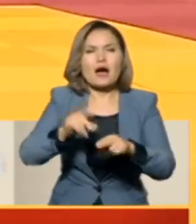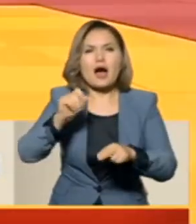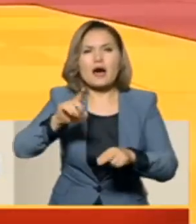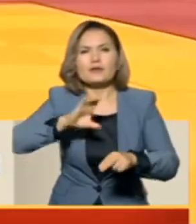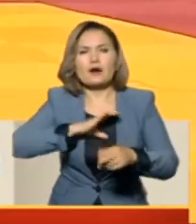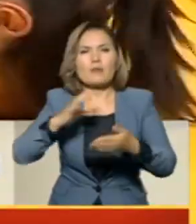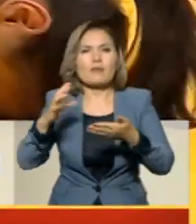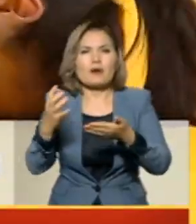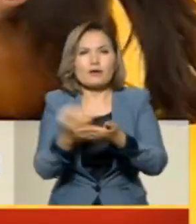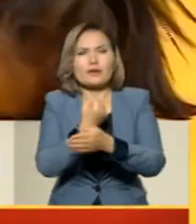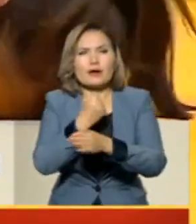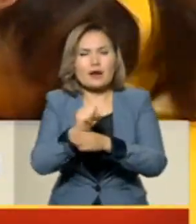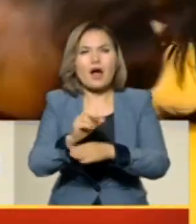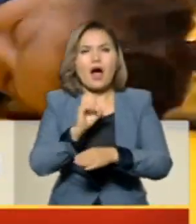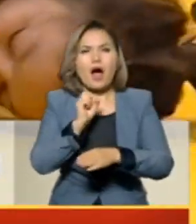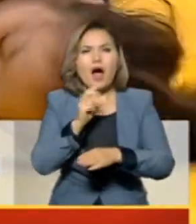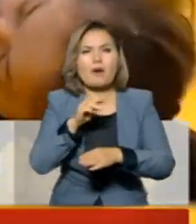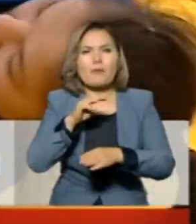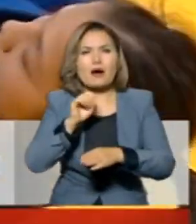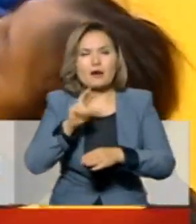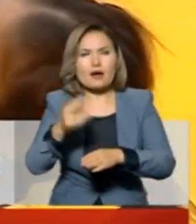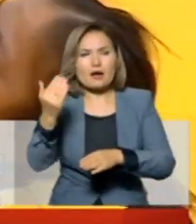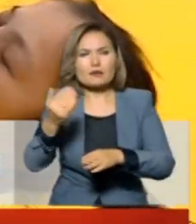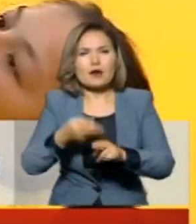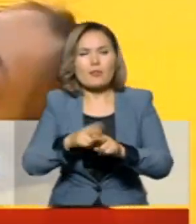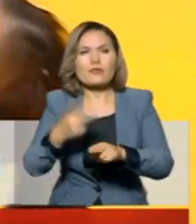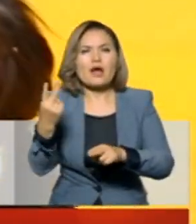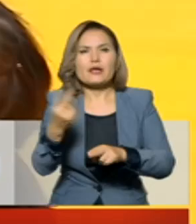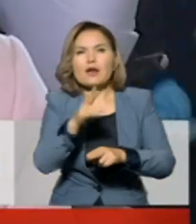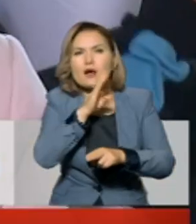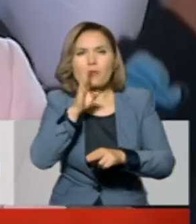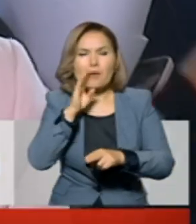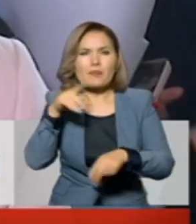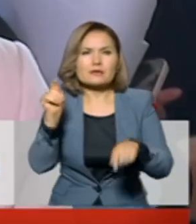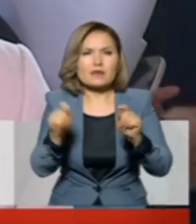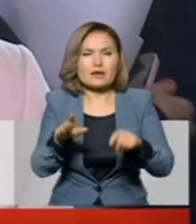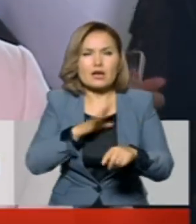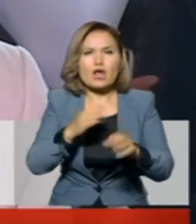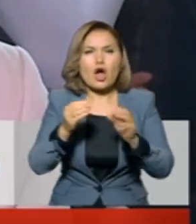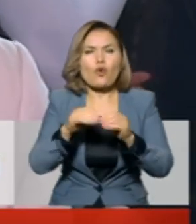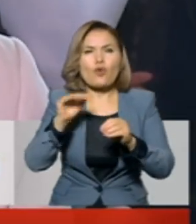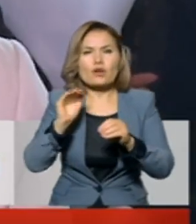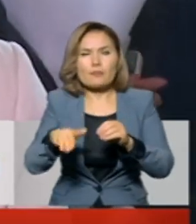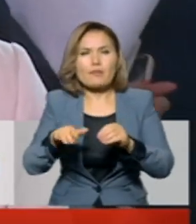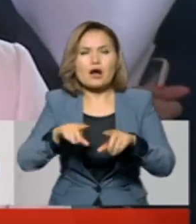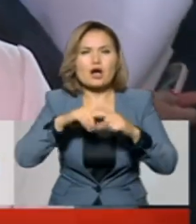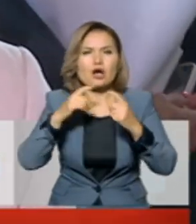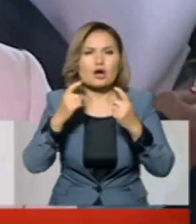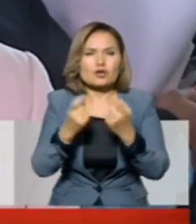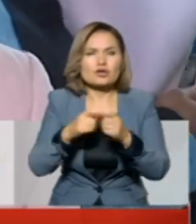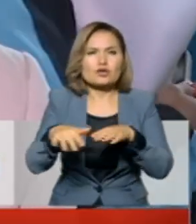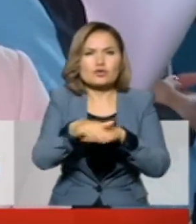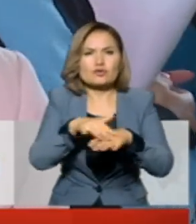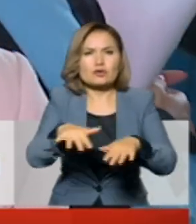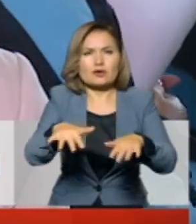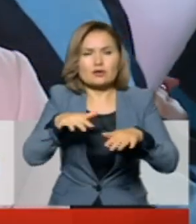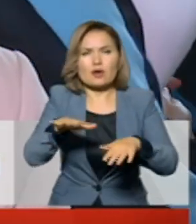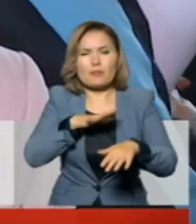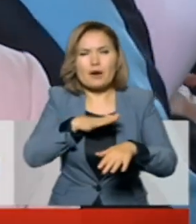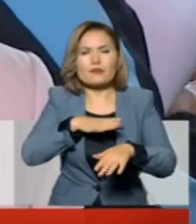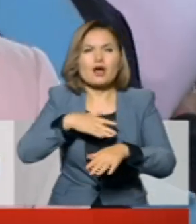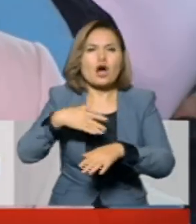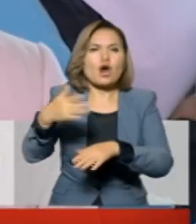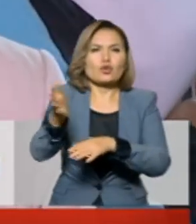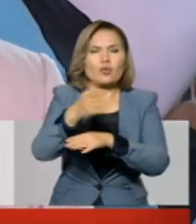медальді қанжығалған Ақмарал Науатбектің қос анасы да болды. 10 мың адам стадион бәрі туларын